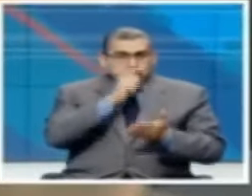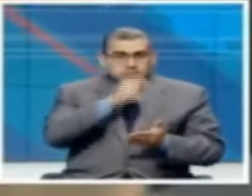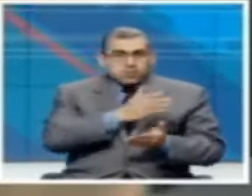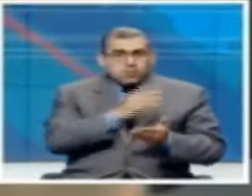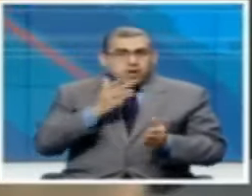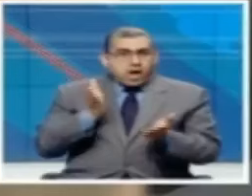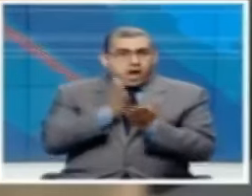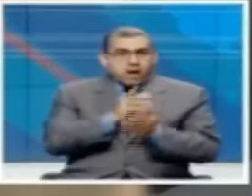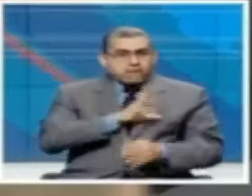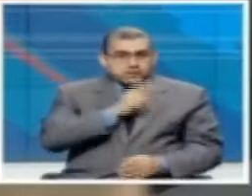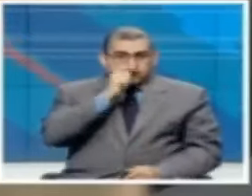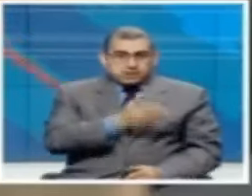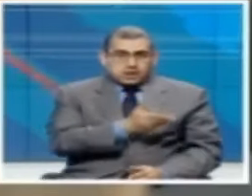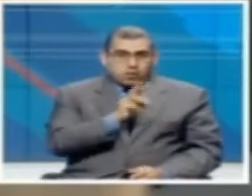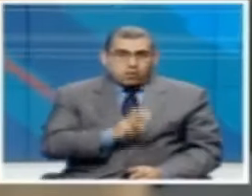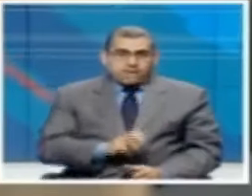بحق